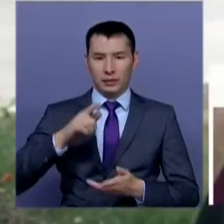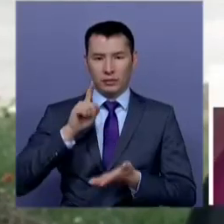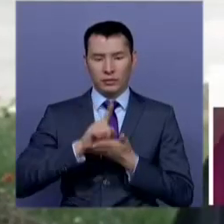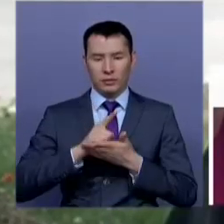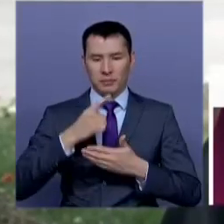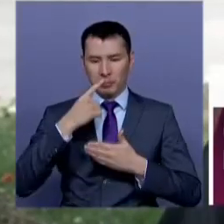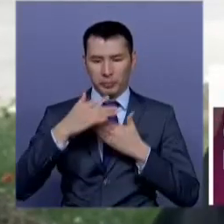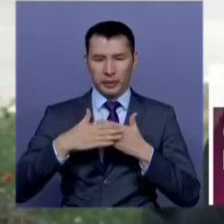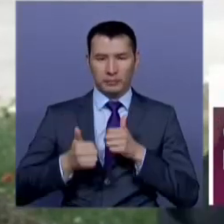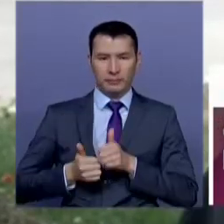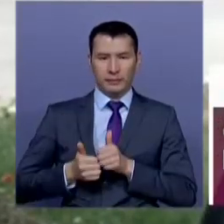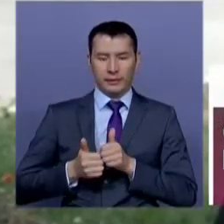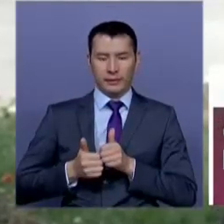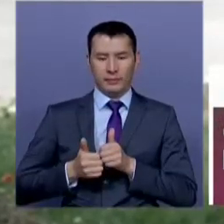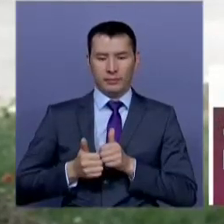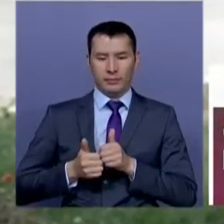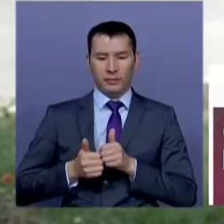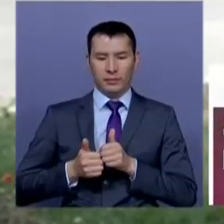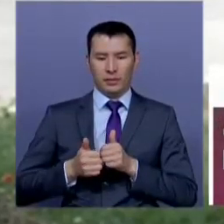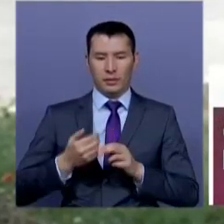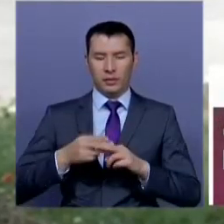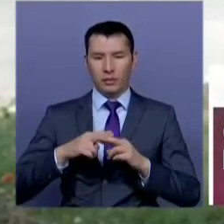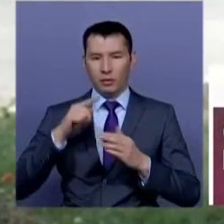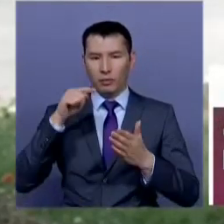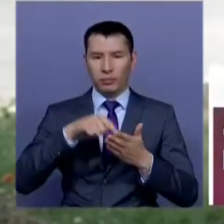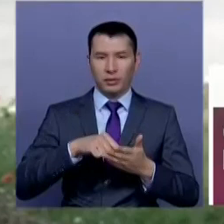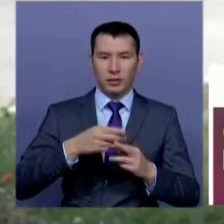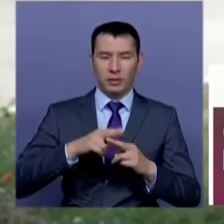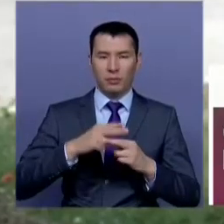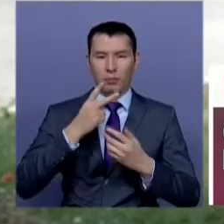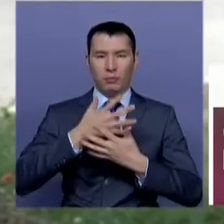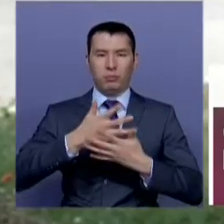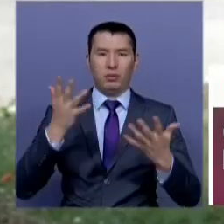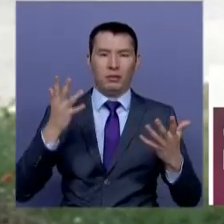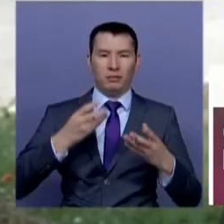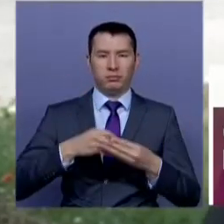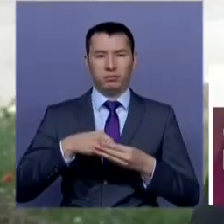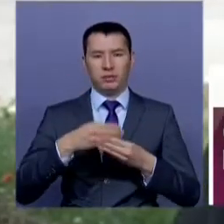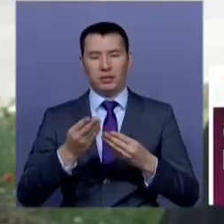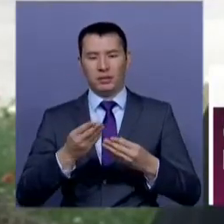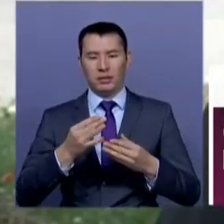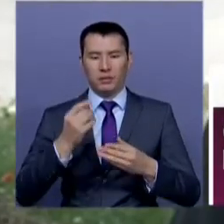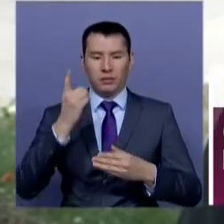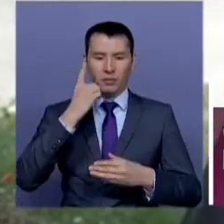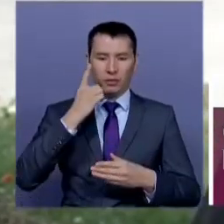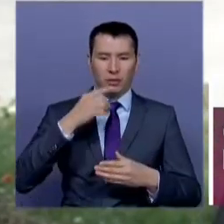на близком расстоянии, желательно, чтобы попадали они в обзор. Ни в коем случае нельзя портмоне или сотовый